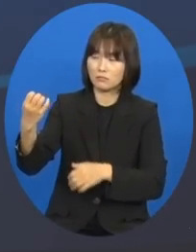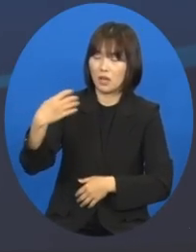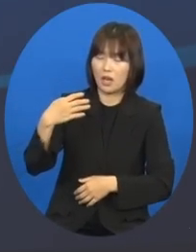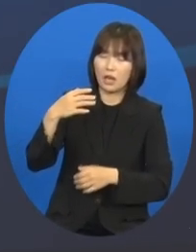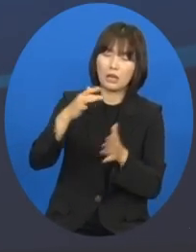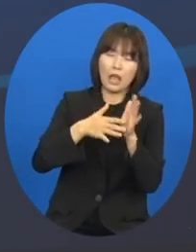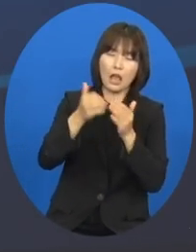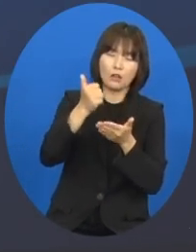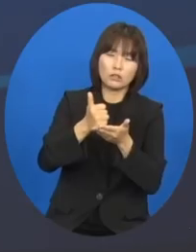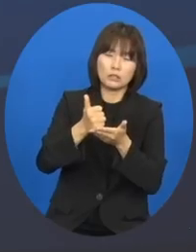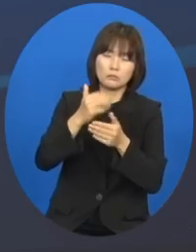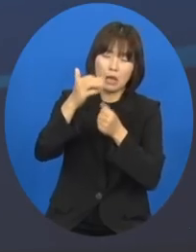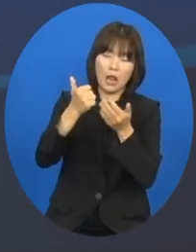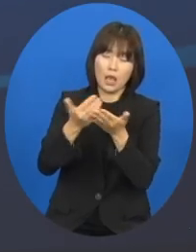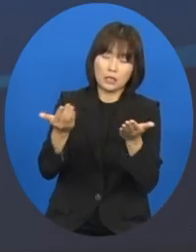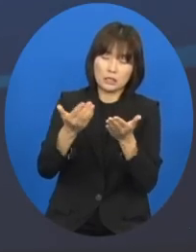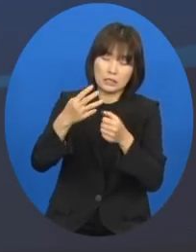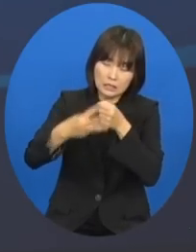이렇게